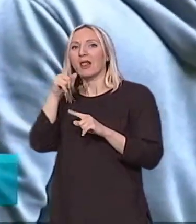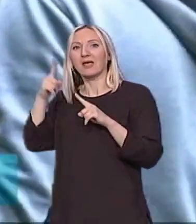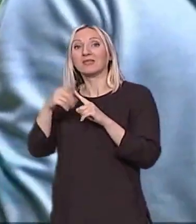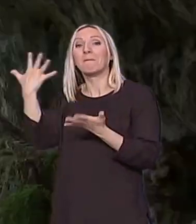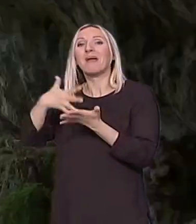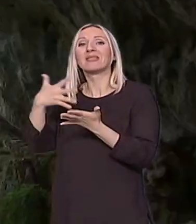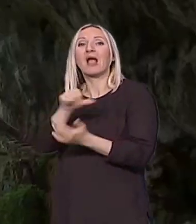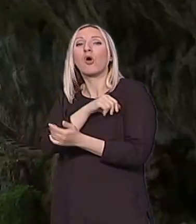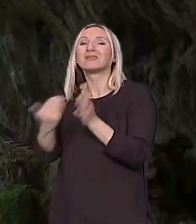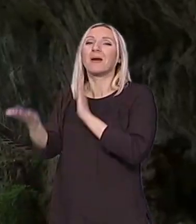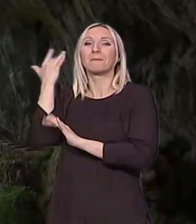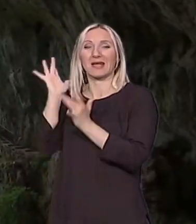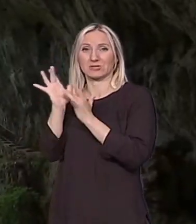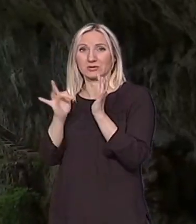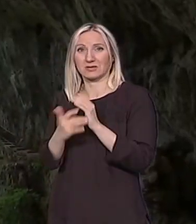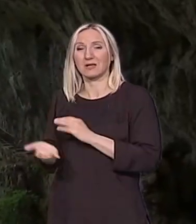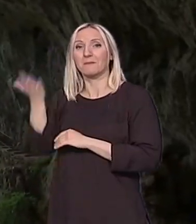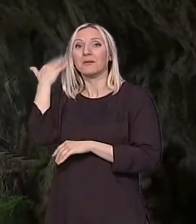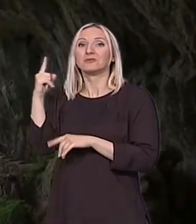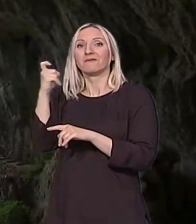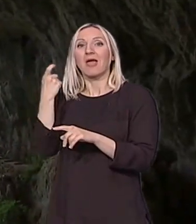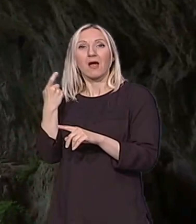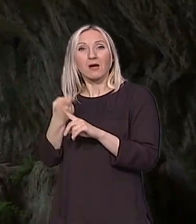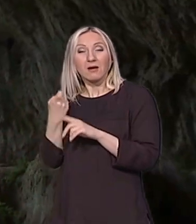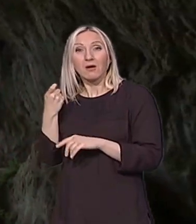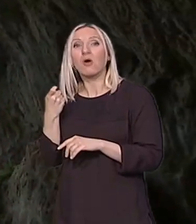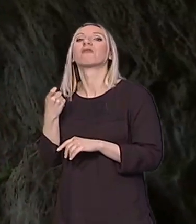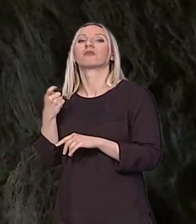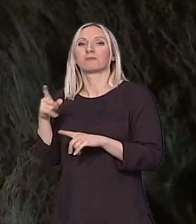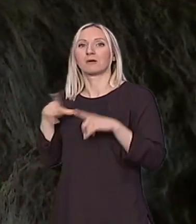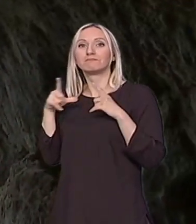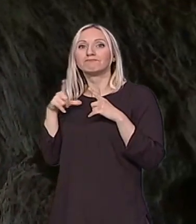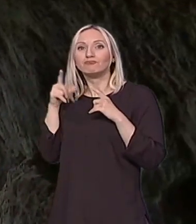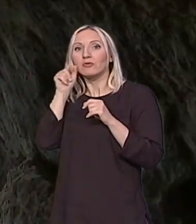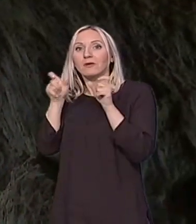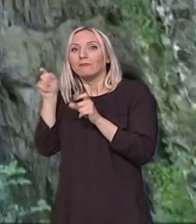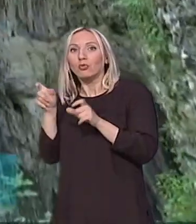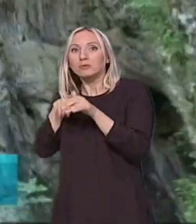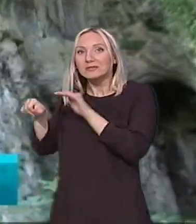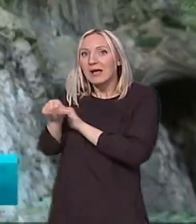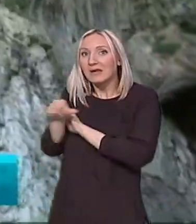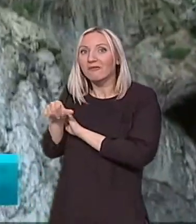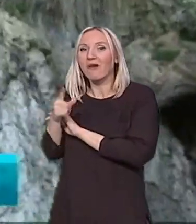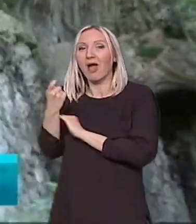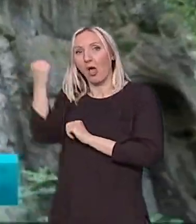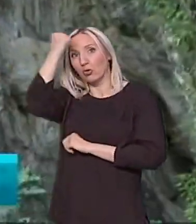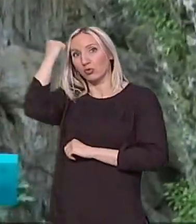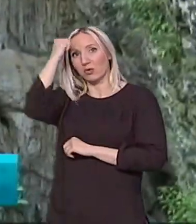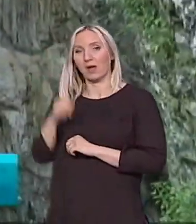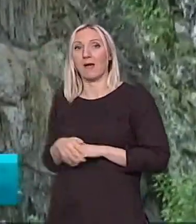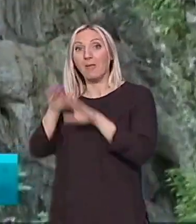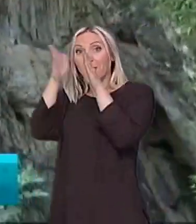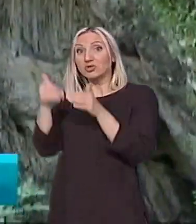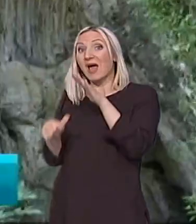godina pre Hrista. U prethodnim vekovima ovde je utočište nalazio i narod koji se sklanjao od Turaka. U pećinu se ne ulazi na